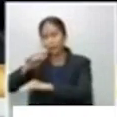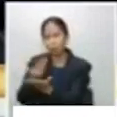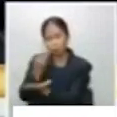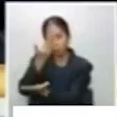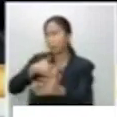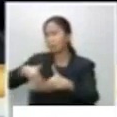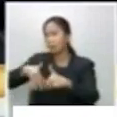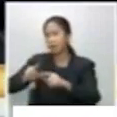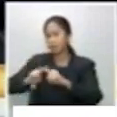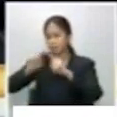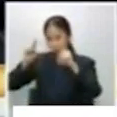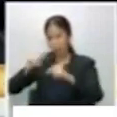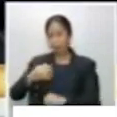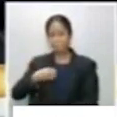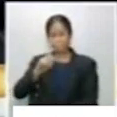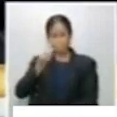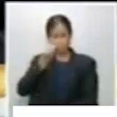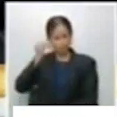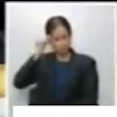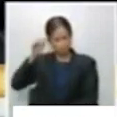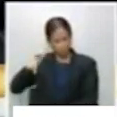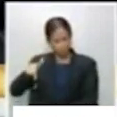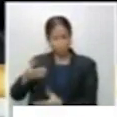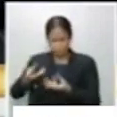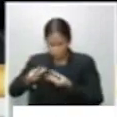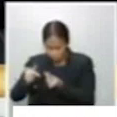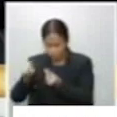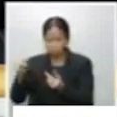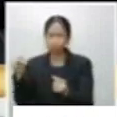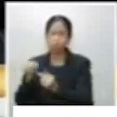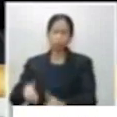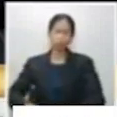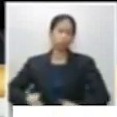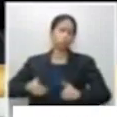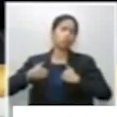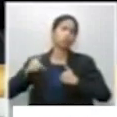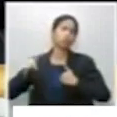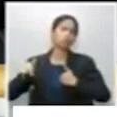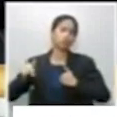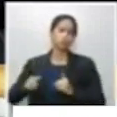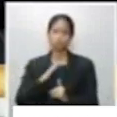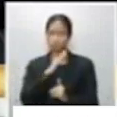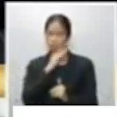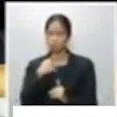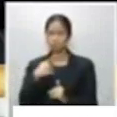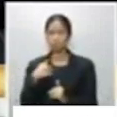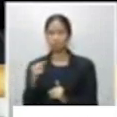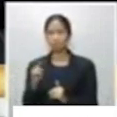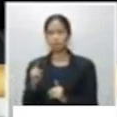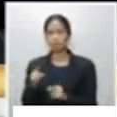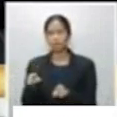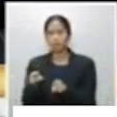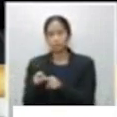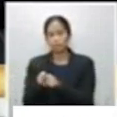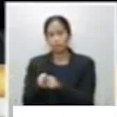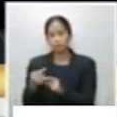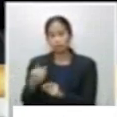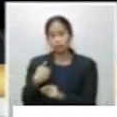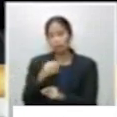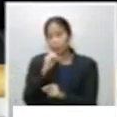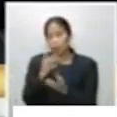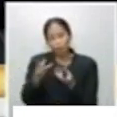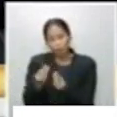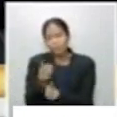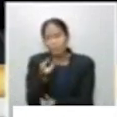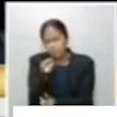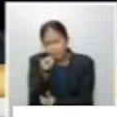เป็นชีวิตจิตใจของเขานะที่ดินนี่อย่างน้อยก่อนจะตายมีที่ดินพอได้แมวดิ้นตายได้เขาบอกนะก็พอ